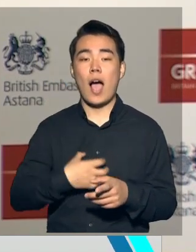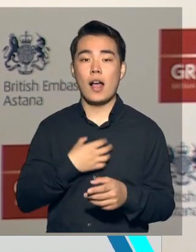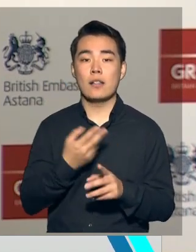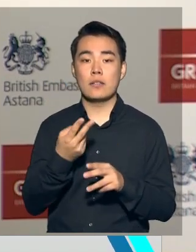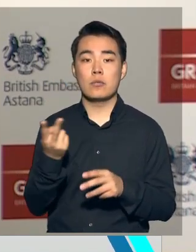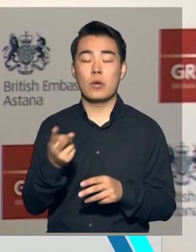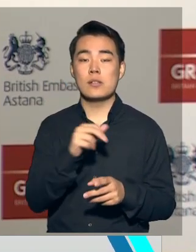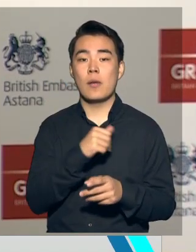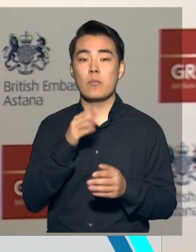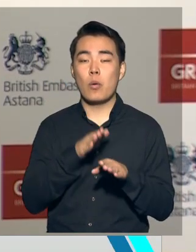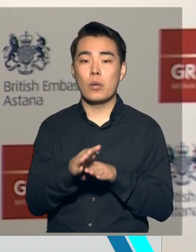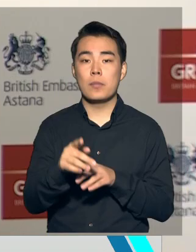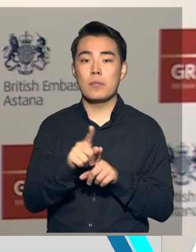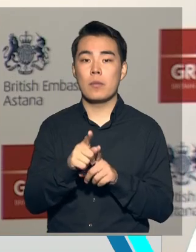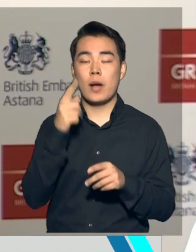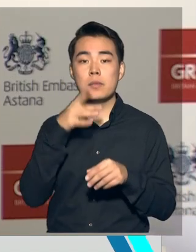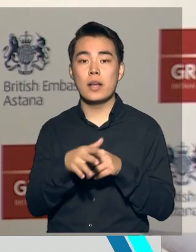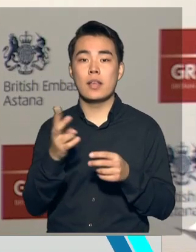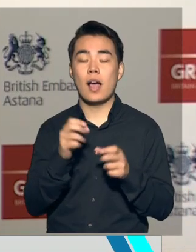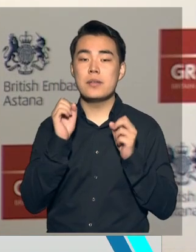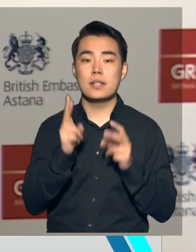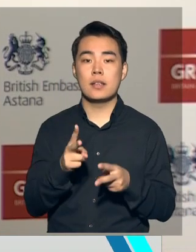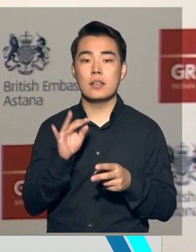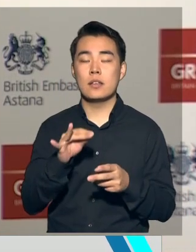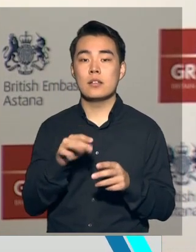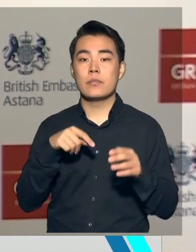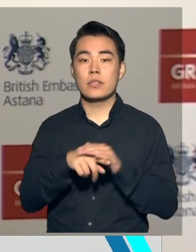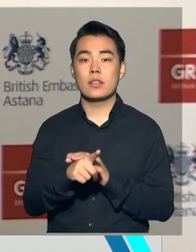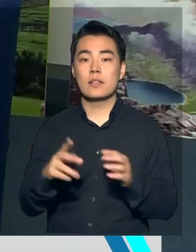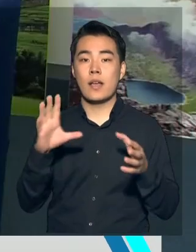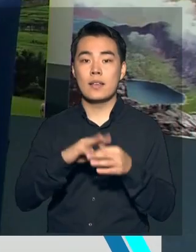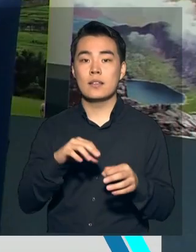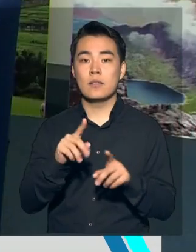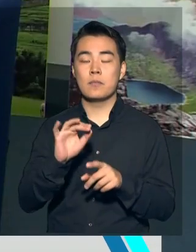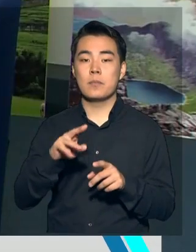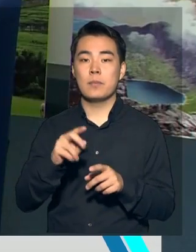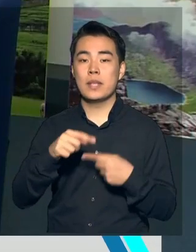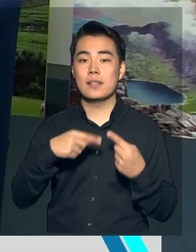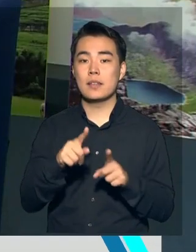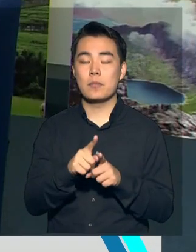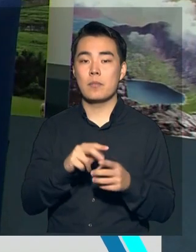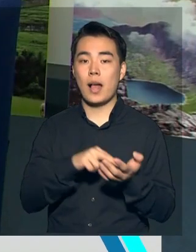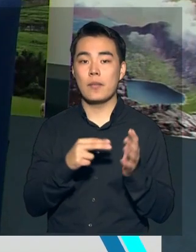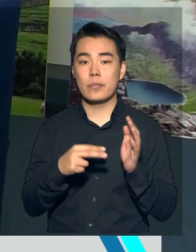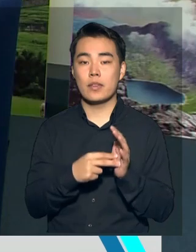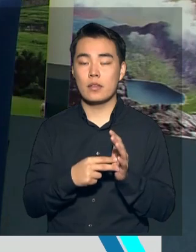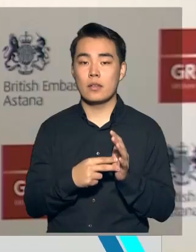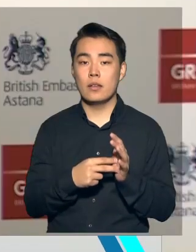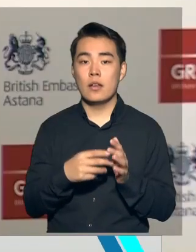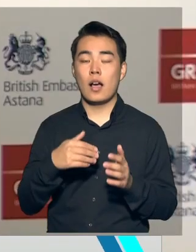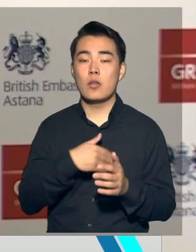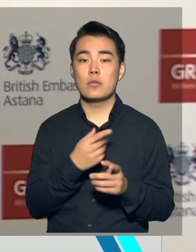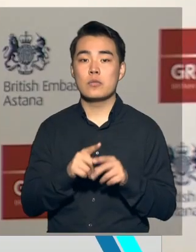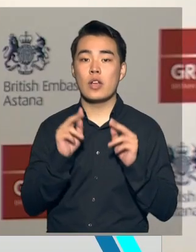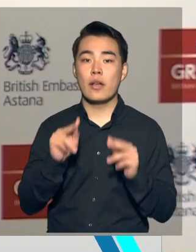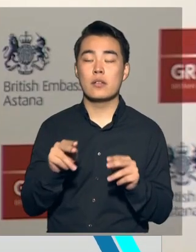в двух юрисдикциях было полное понимание всех возможных рисков включая тех что связано с финансовыми и бизнес-процессами и мы хотим быть уверенными что